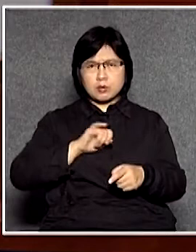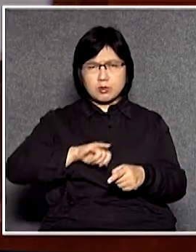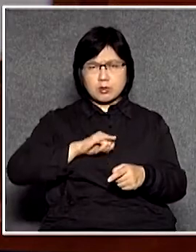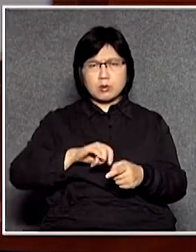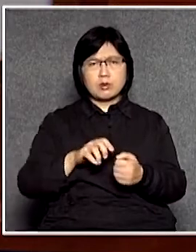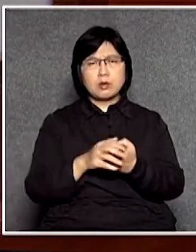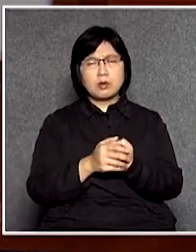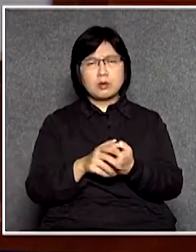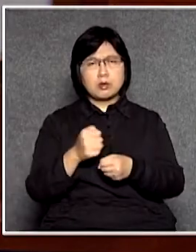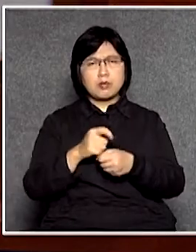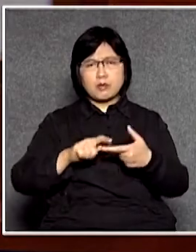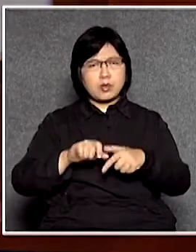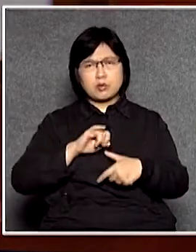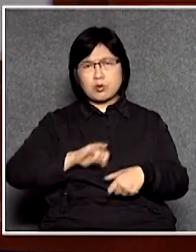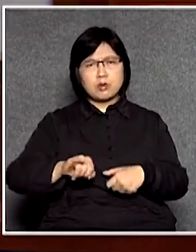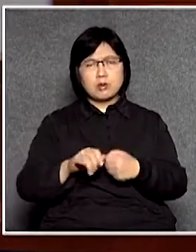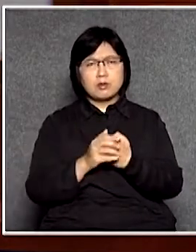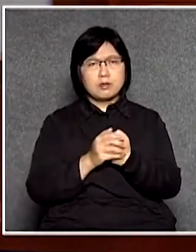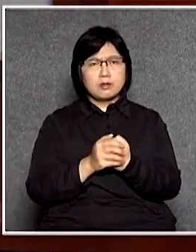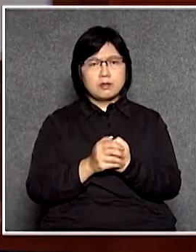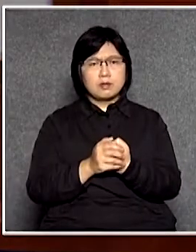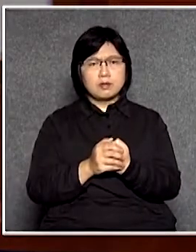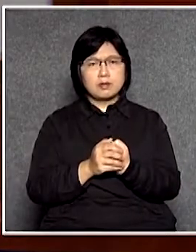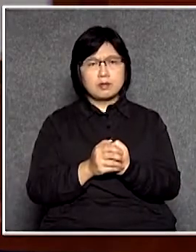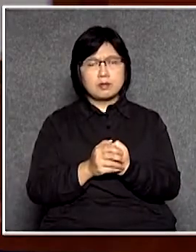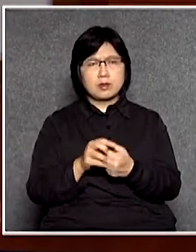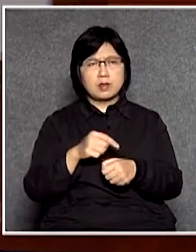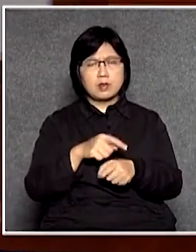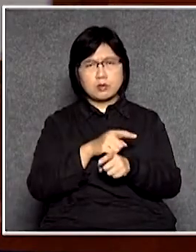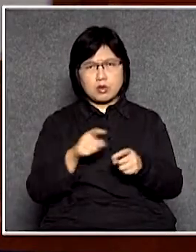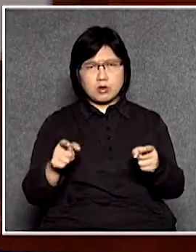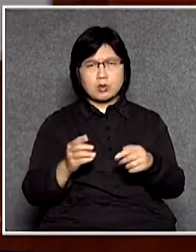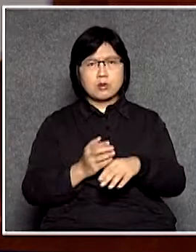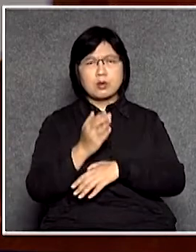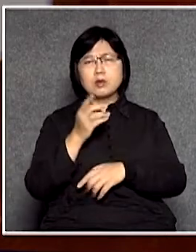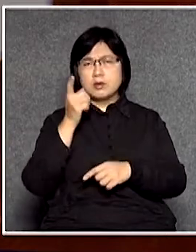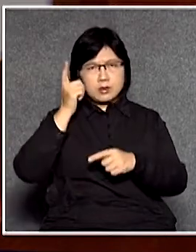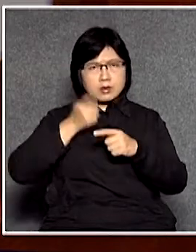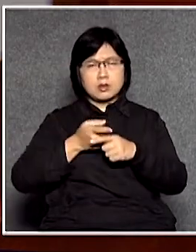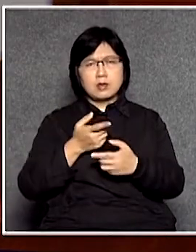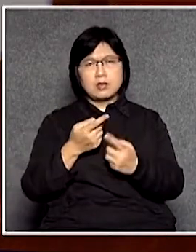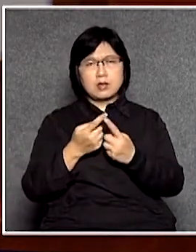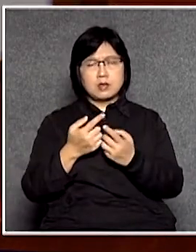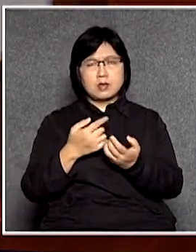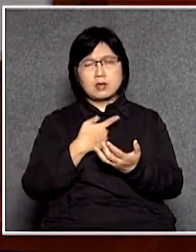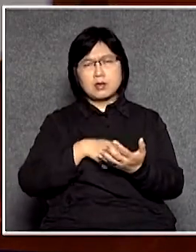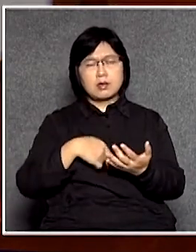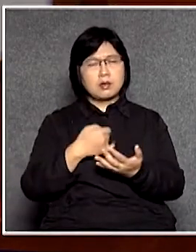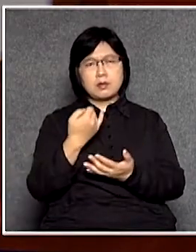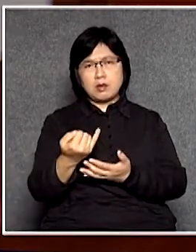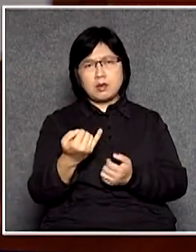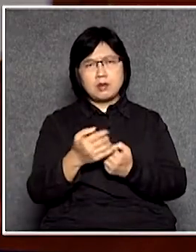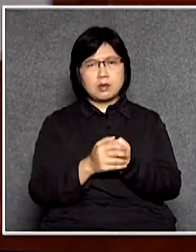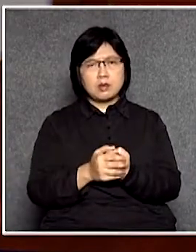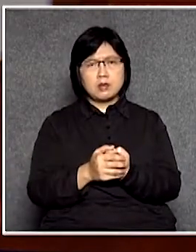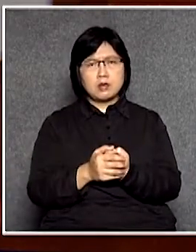觉得这种做法是什么？过长的工时肯定是损害市民的身体健康，是吗？那